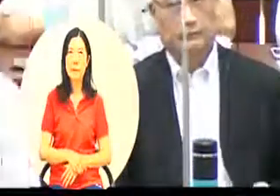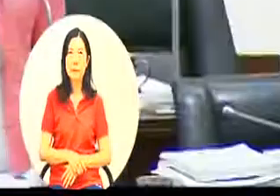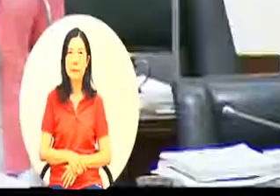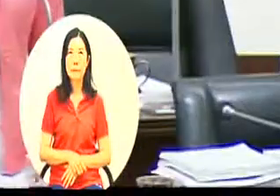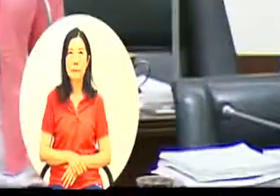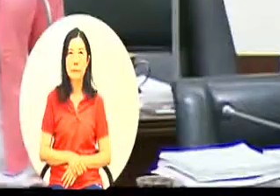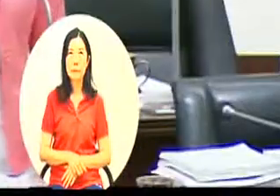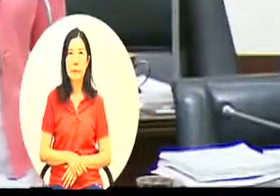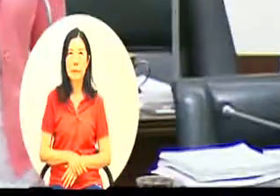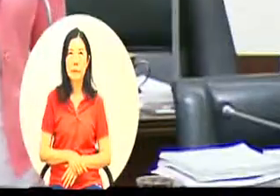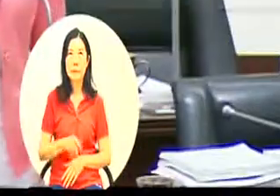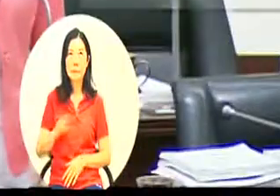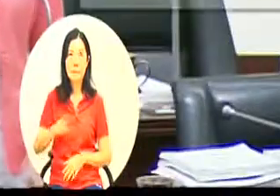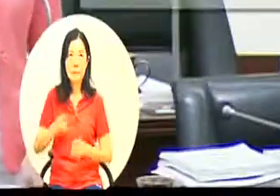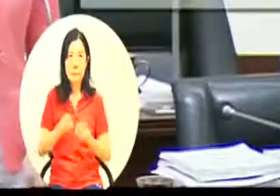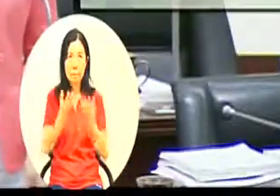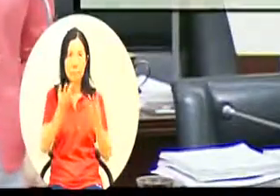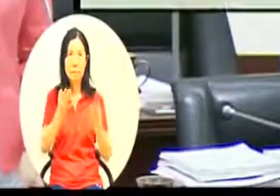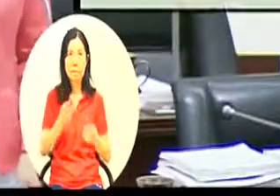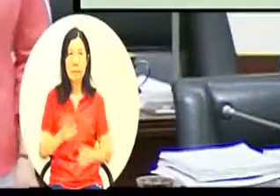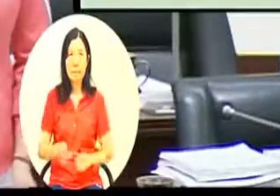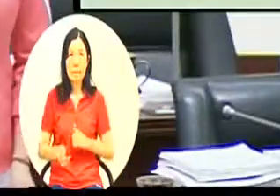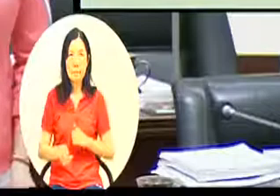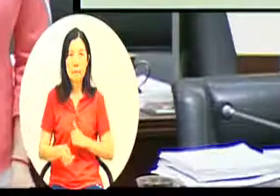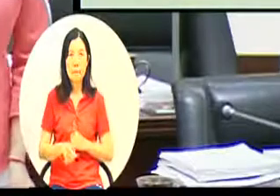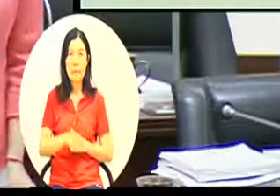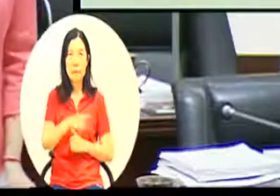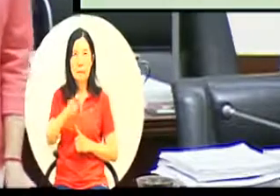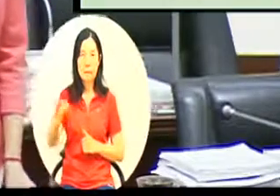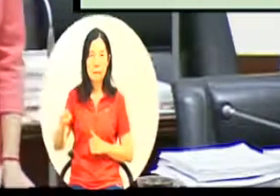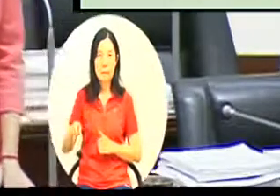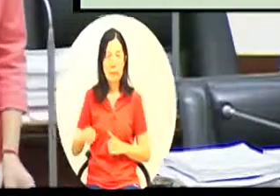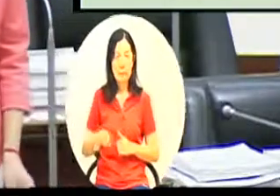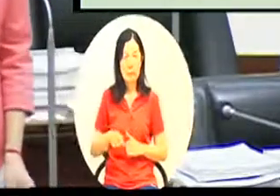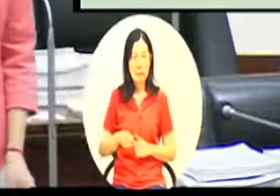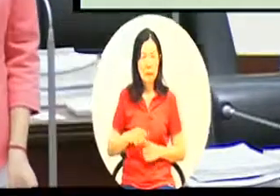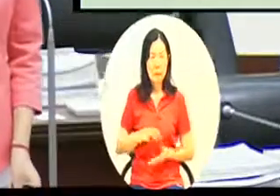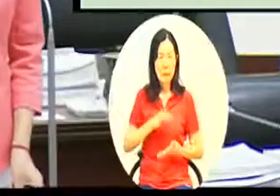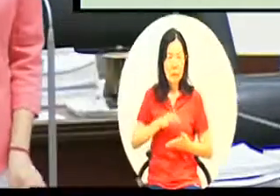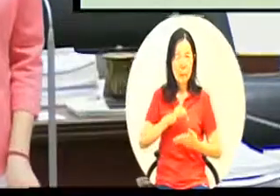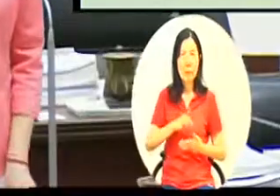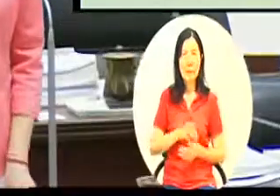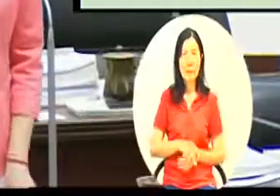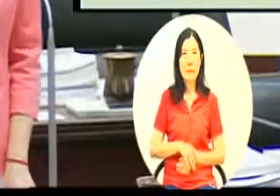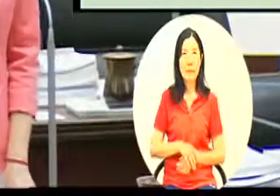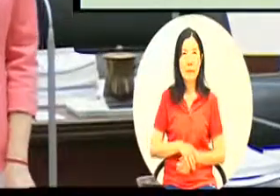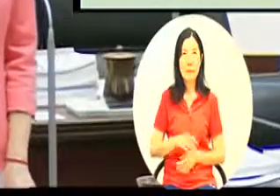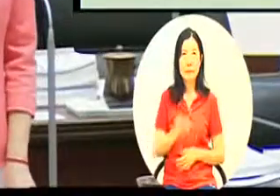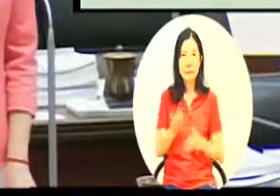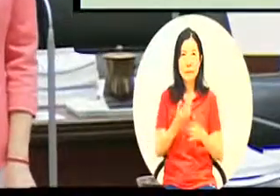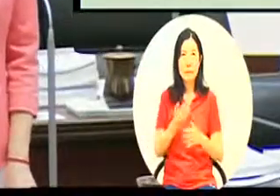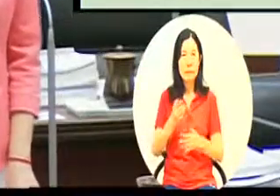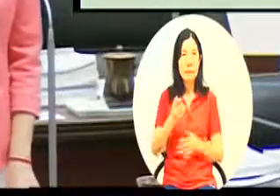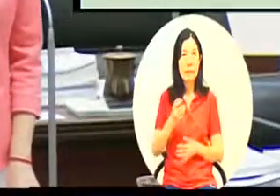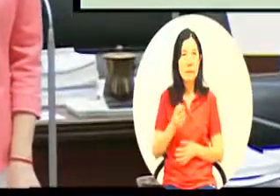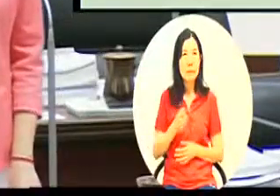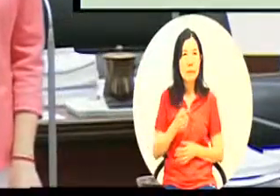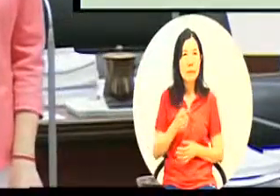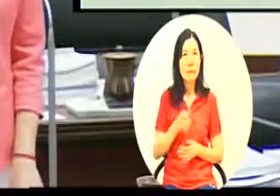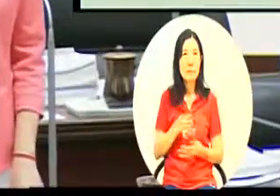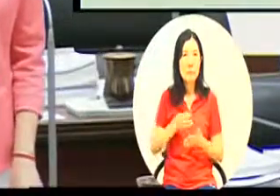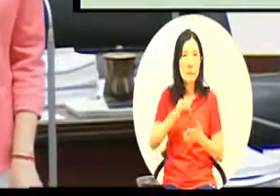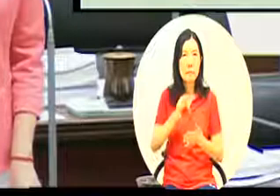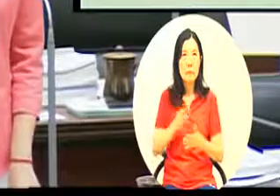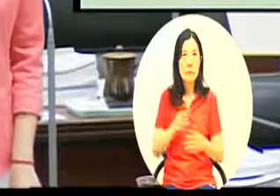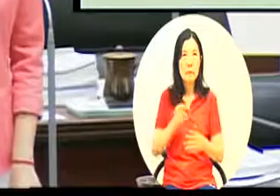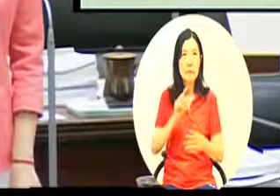对这个事件呢，真的是其实大家内心也都很担忧啦。我们刚刚说到的，我们自己的家人、自己的